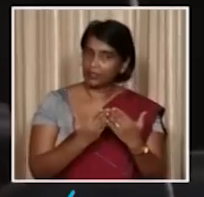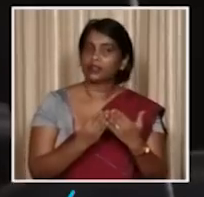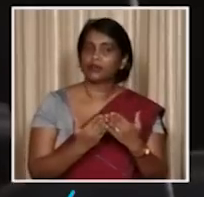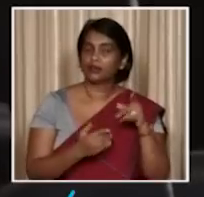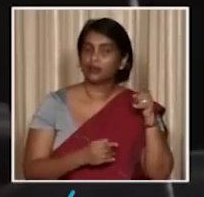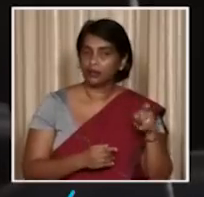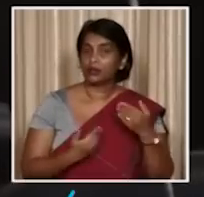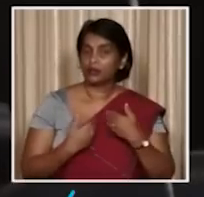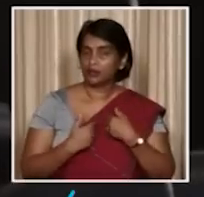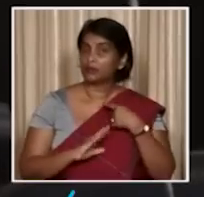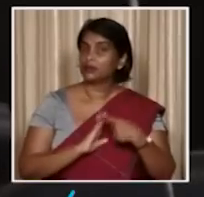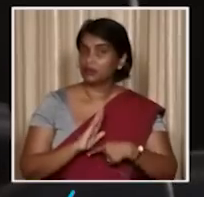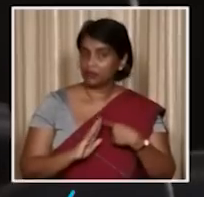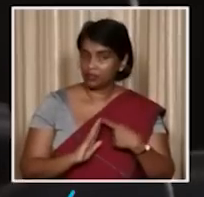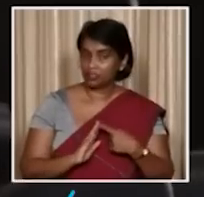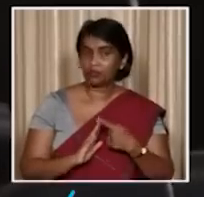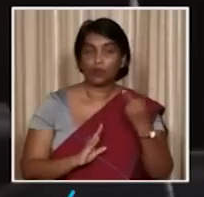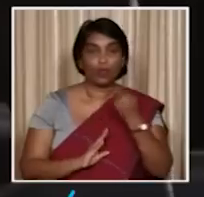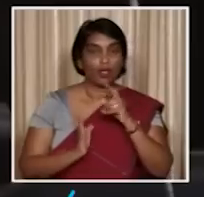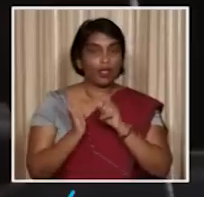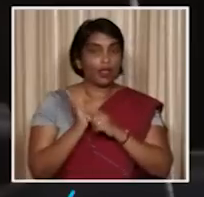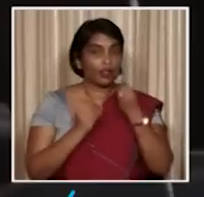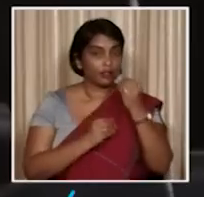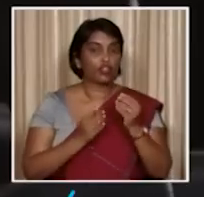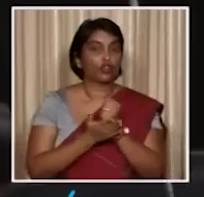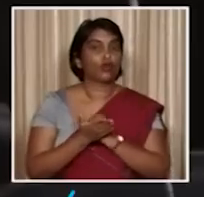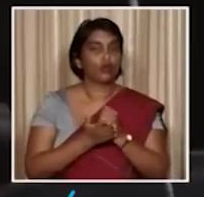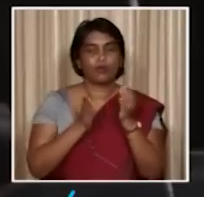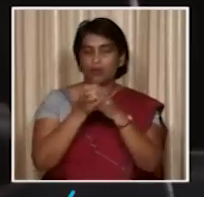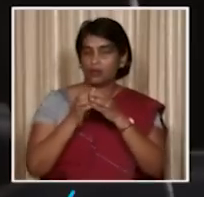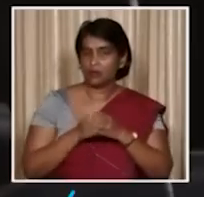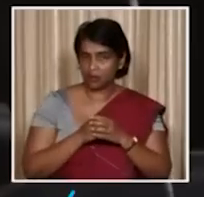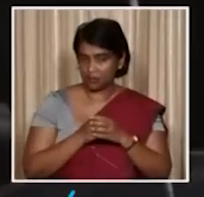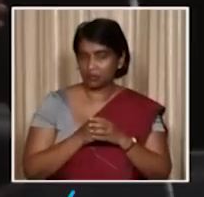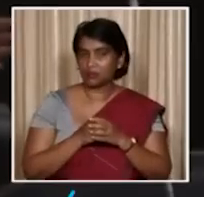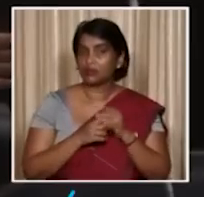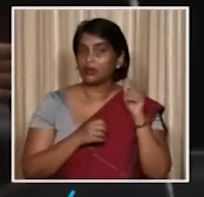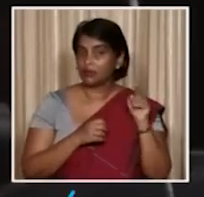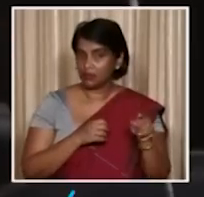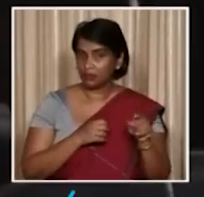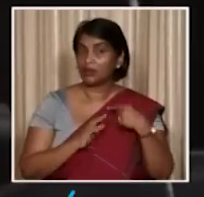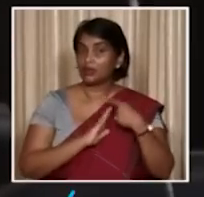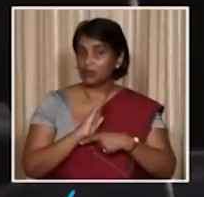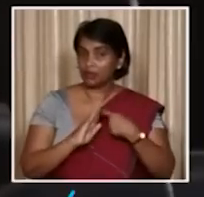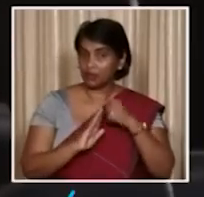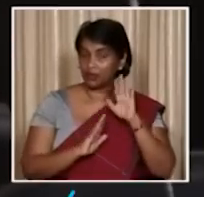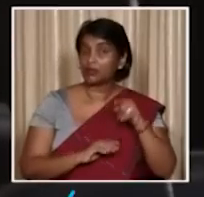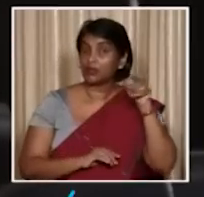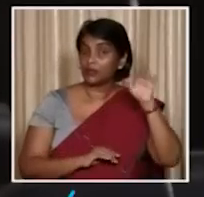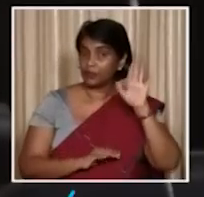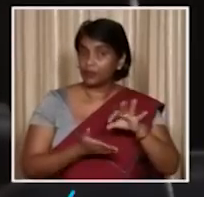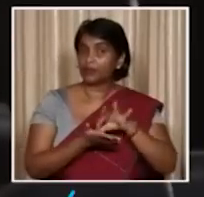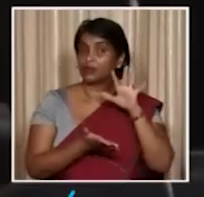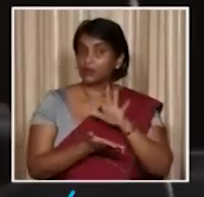හිටියා අපේ රටට ද්විපාර්ශ්වික ණය දීපු සියලුම කණ්ඩායම් ඔවුන්ට රට වෙනුවෙන් ඔවුන් ගත්ත